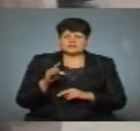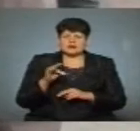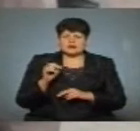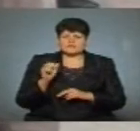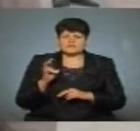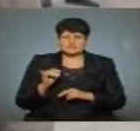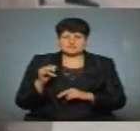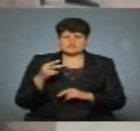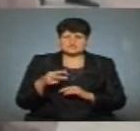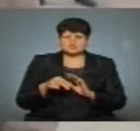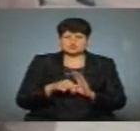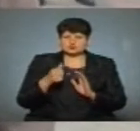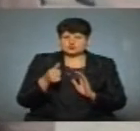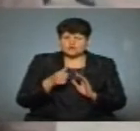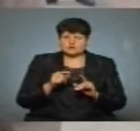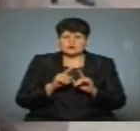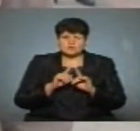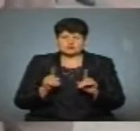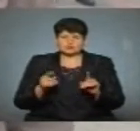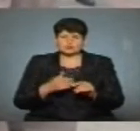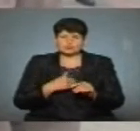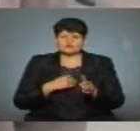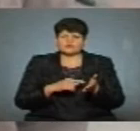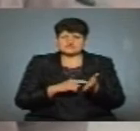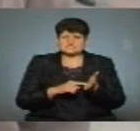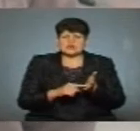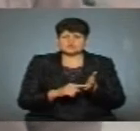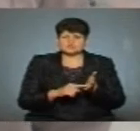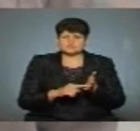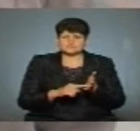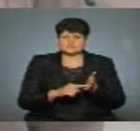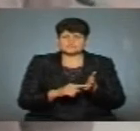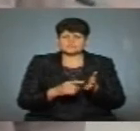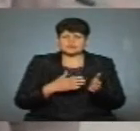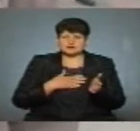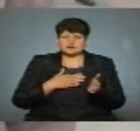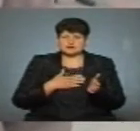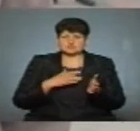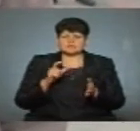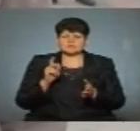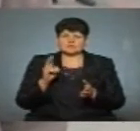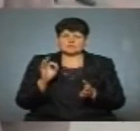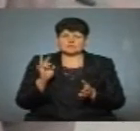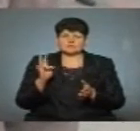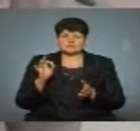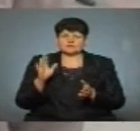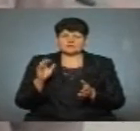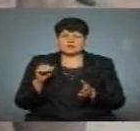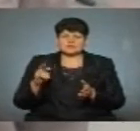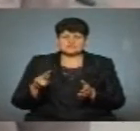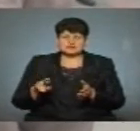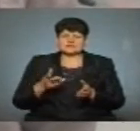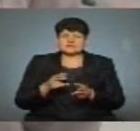в травні 26-го року. І особливо хочу відзначити значення нашого Євгена Коновальця,